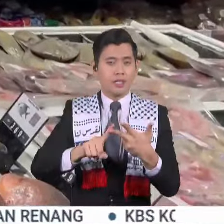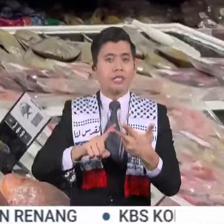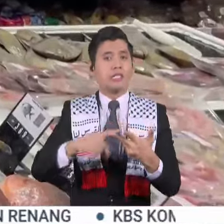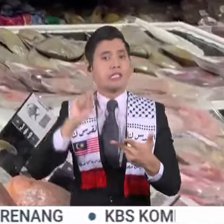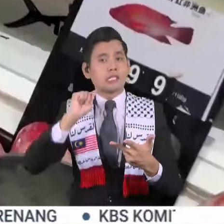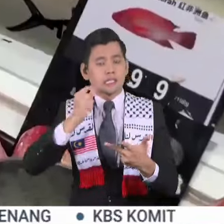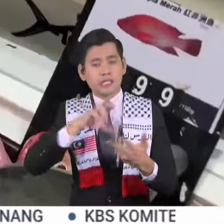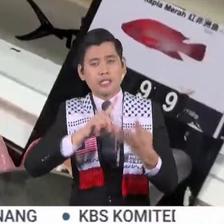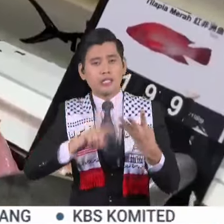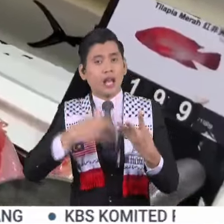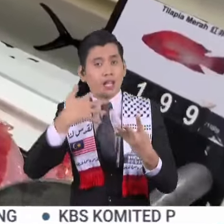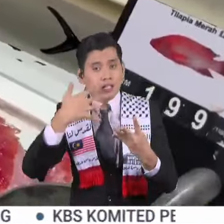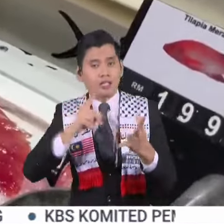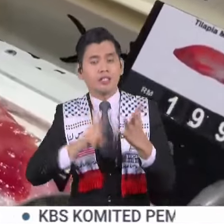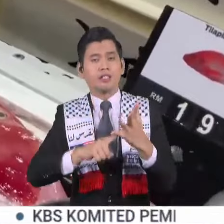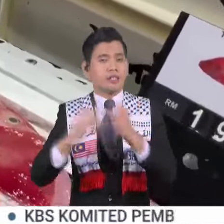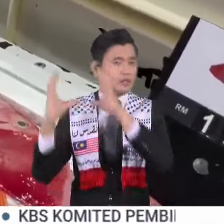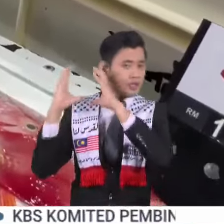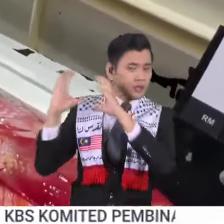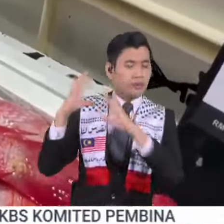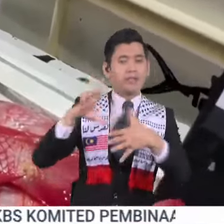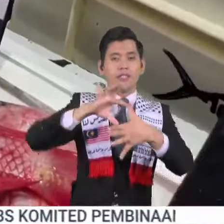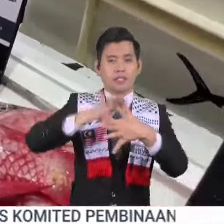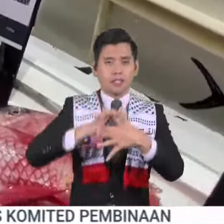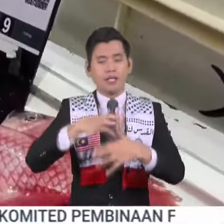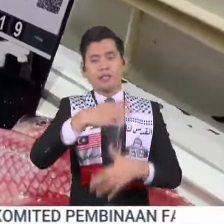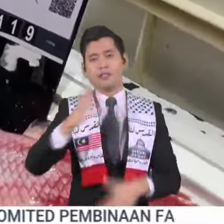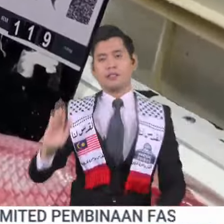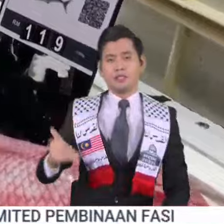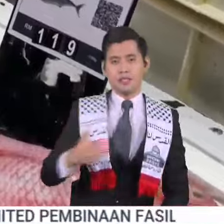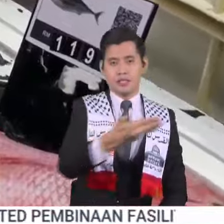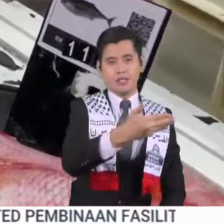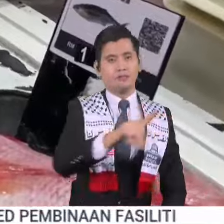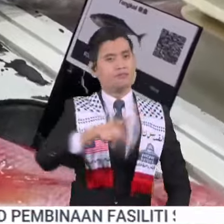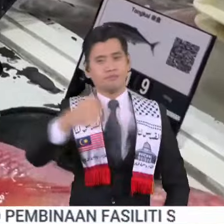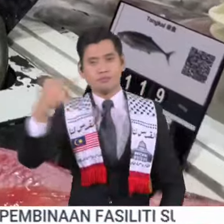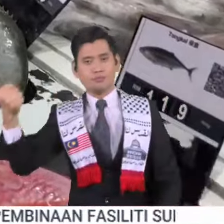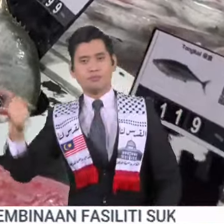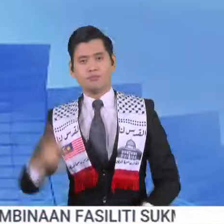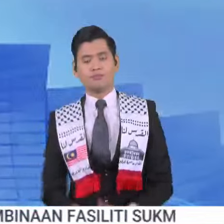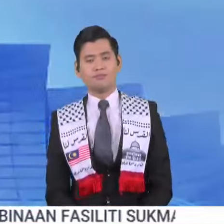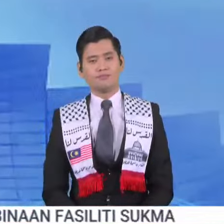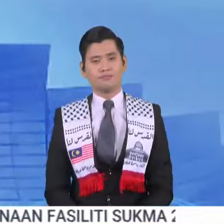kelapa biji, daging lembu import dan ikan kembung.